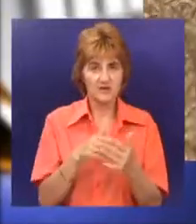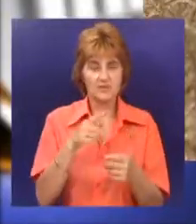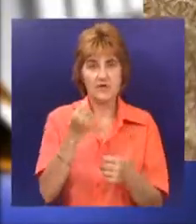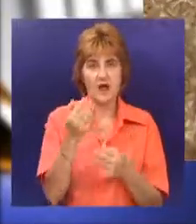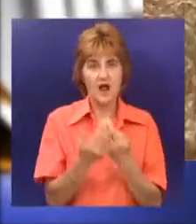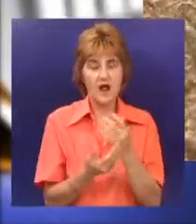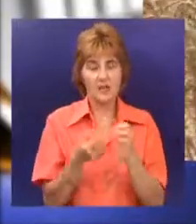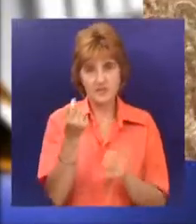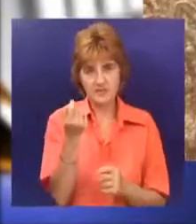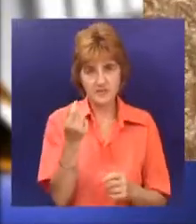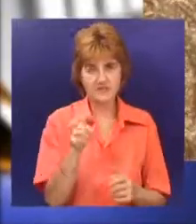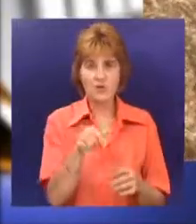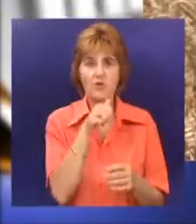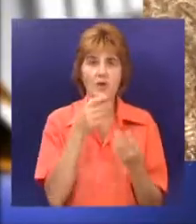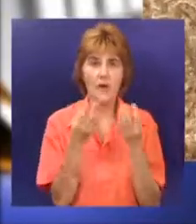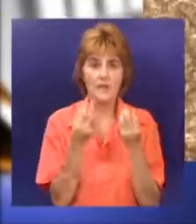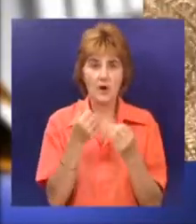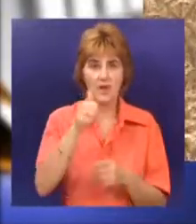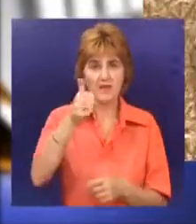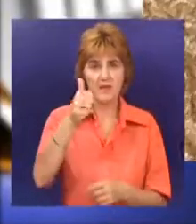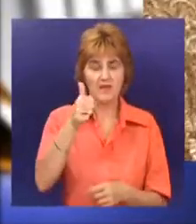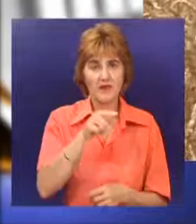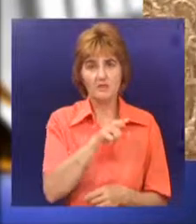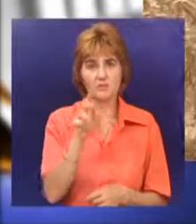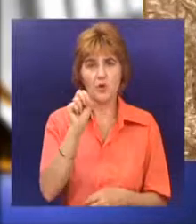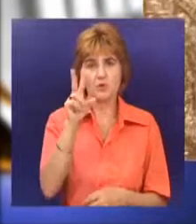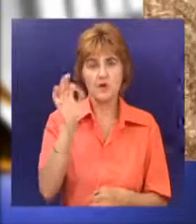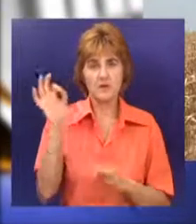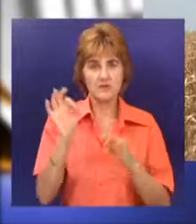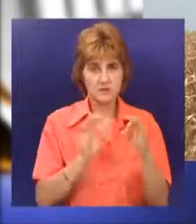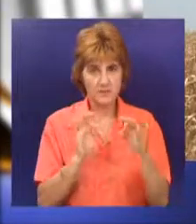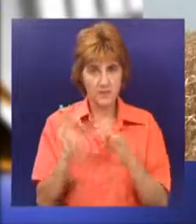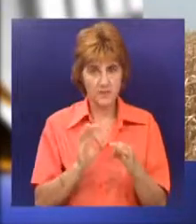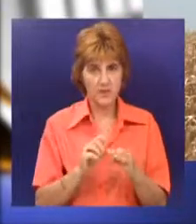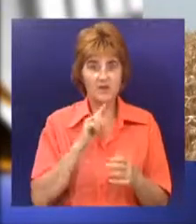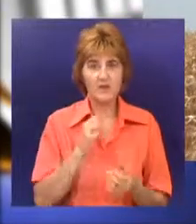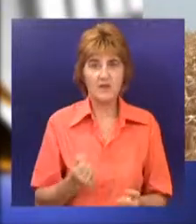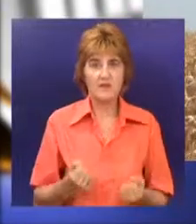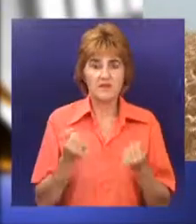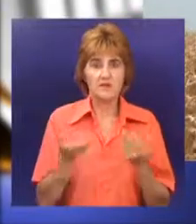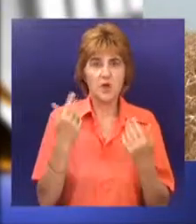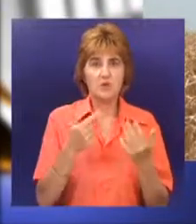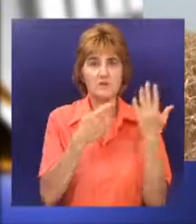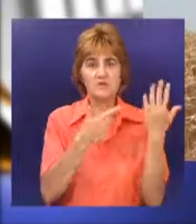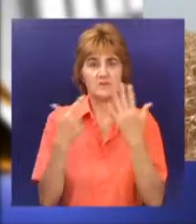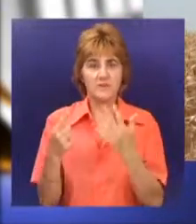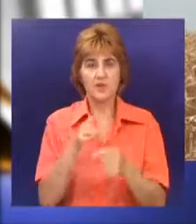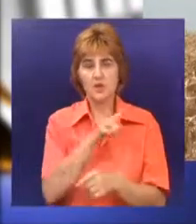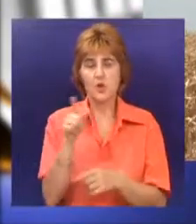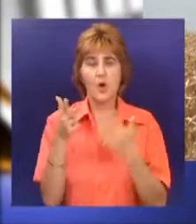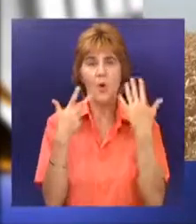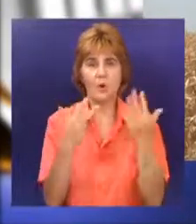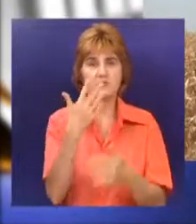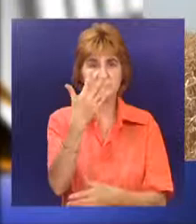109.566 tona hlebnog zrna sa vlagom od 11,5 do 13% i hektolitarskom težinom od 77